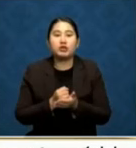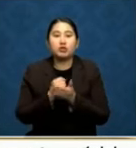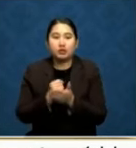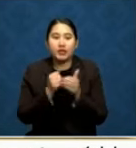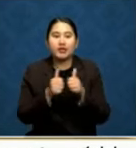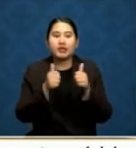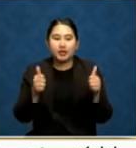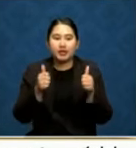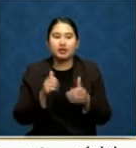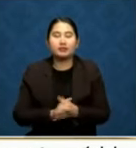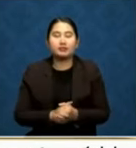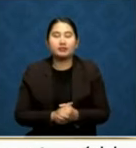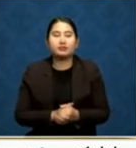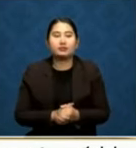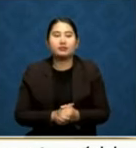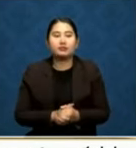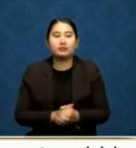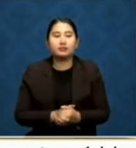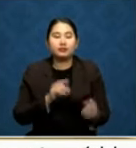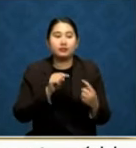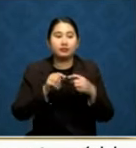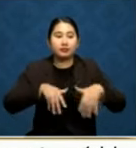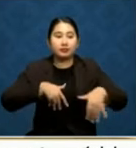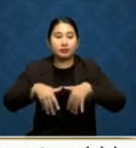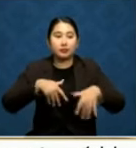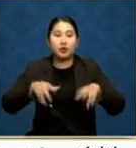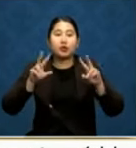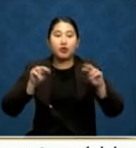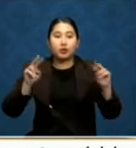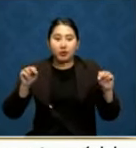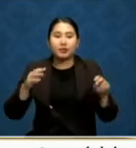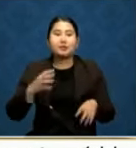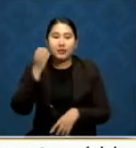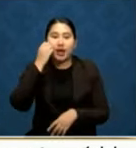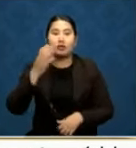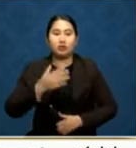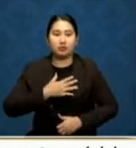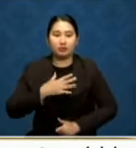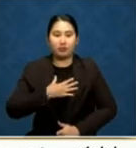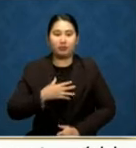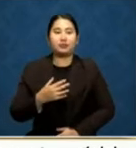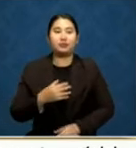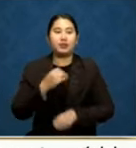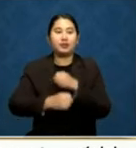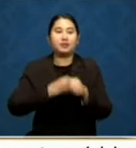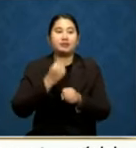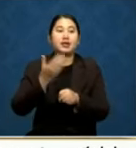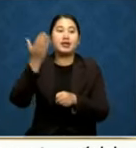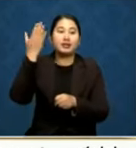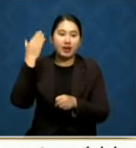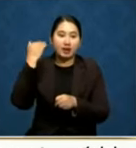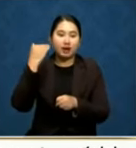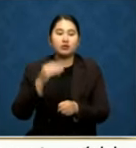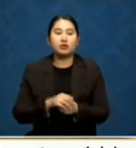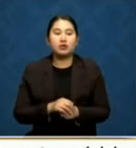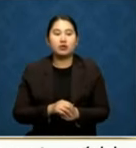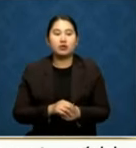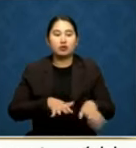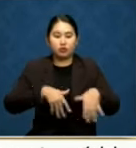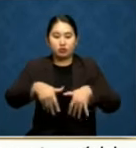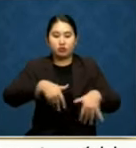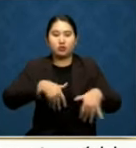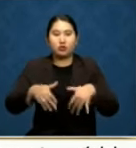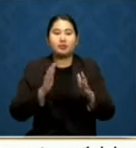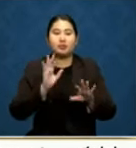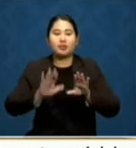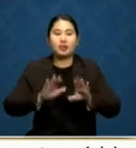าชนคนตาดๆโดยเฉพาะพนประชาชนจัหัดนนทบุดีของผมปีที่แล้วมีประชากรอย